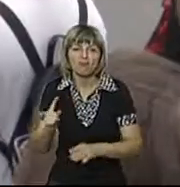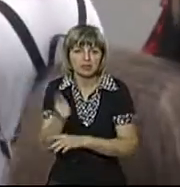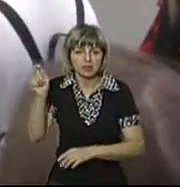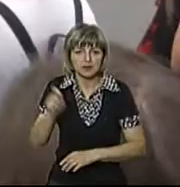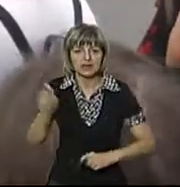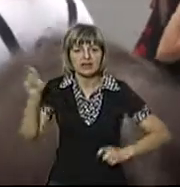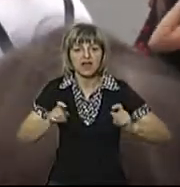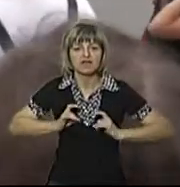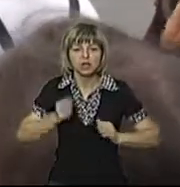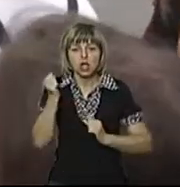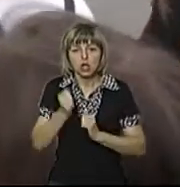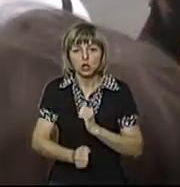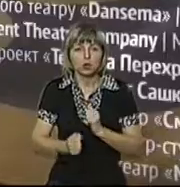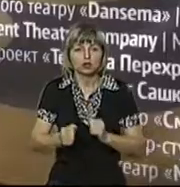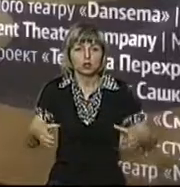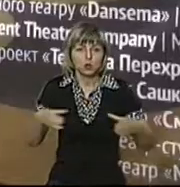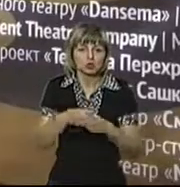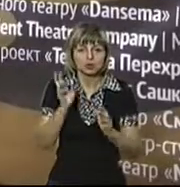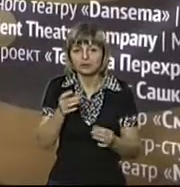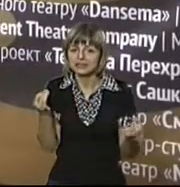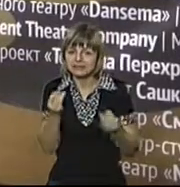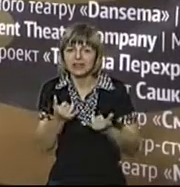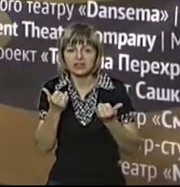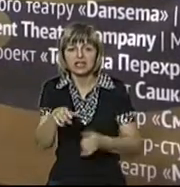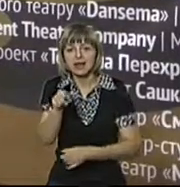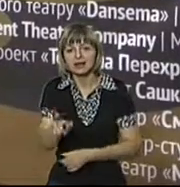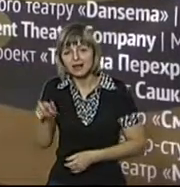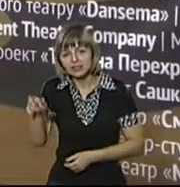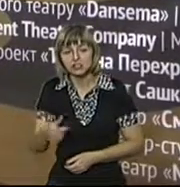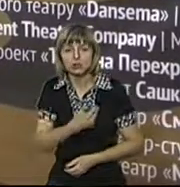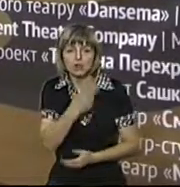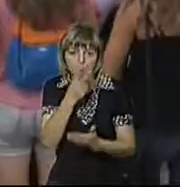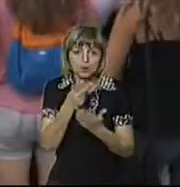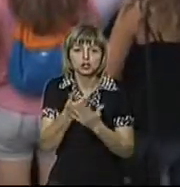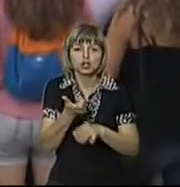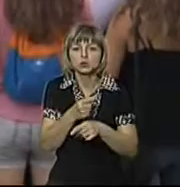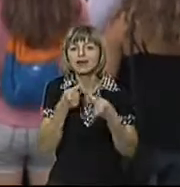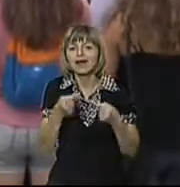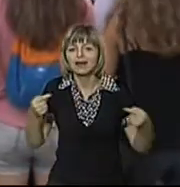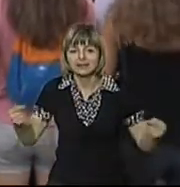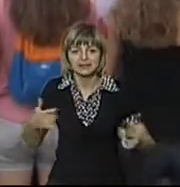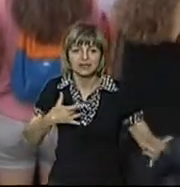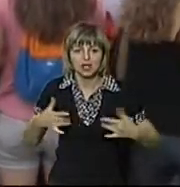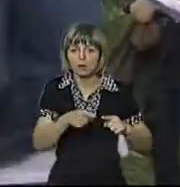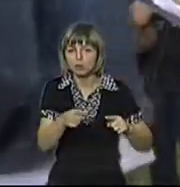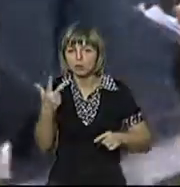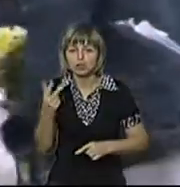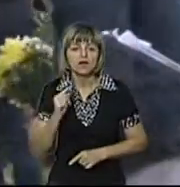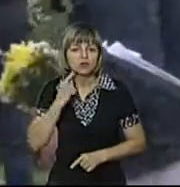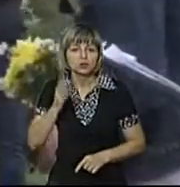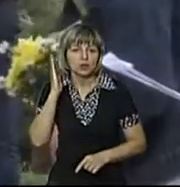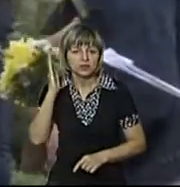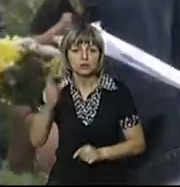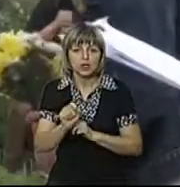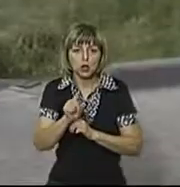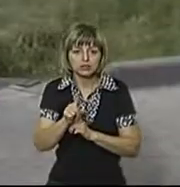фестивалі. Кожен колектив буде відкриттям для наших глядачів. А по-друге, ми хотіли показати дуже різний театр. Протягом 3 днів у Луцьку